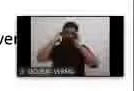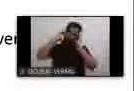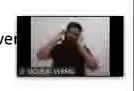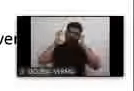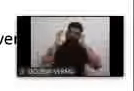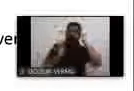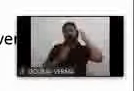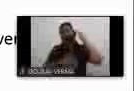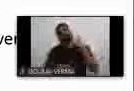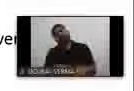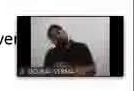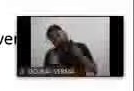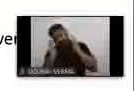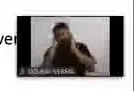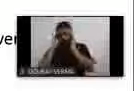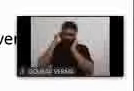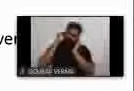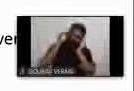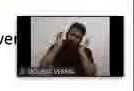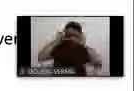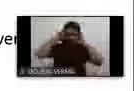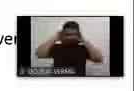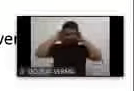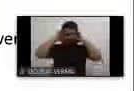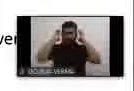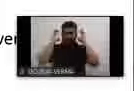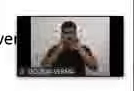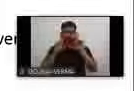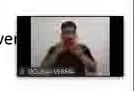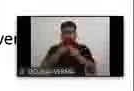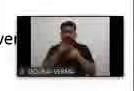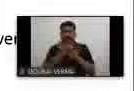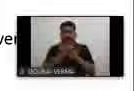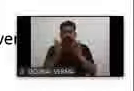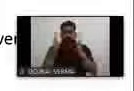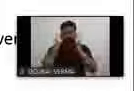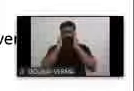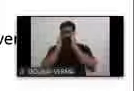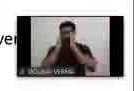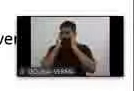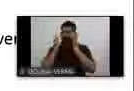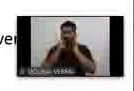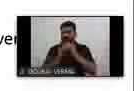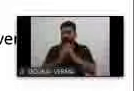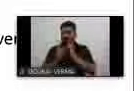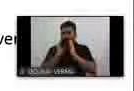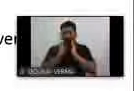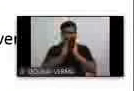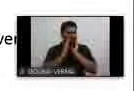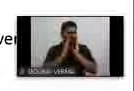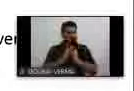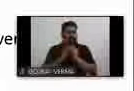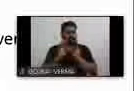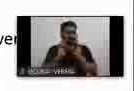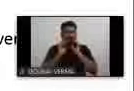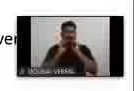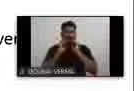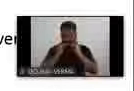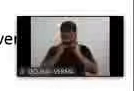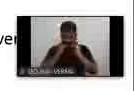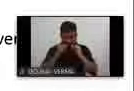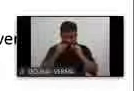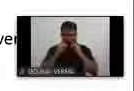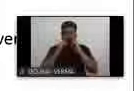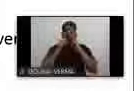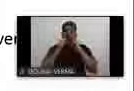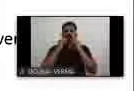बताया, positioning is very important. Try different types of position. हर different positions try करो. जैसे supine position